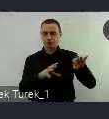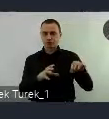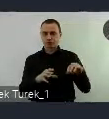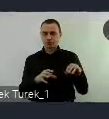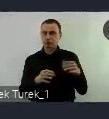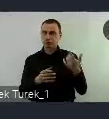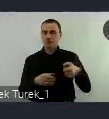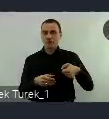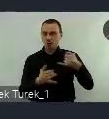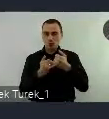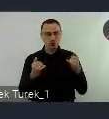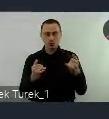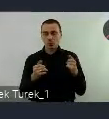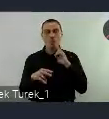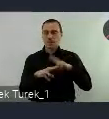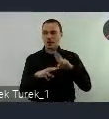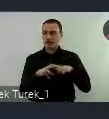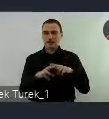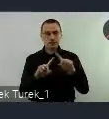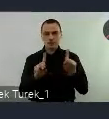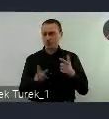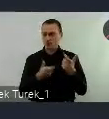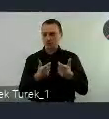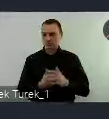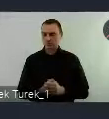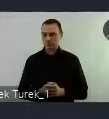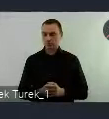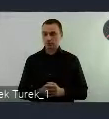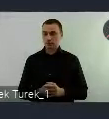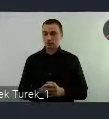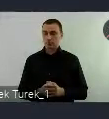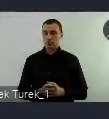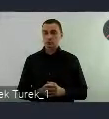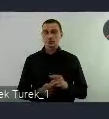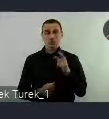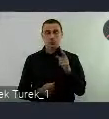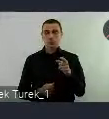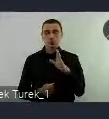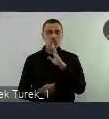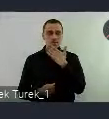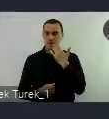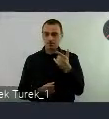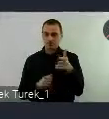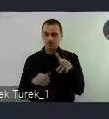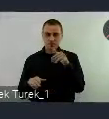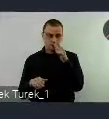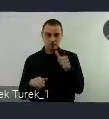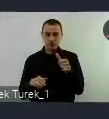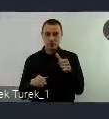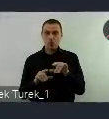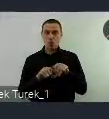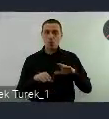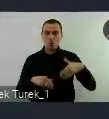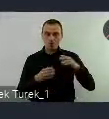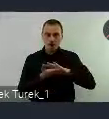No tak czy siak robi się składniki tego nie można robić w tej toalecie całkowicie zabrana przestrzeni przesiadania się przez umywalkę Czyli znowu toaleta